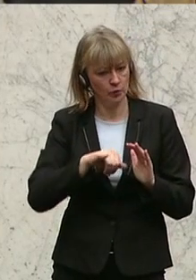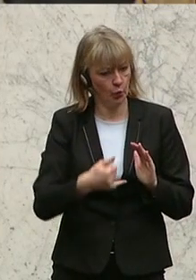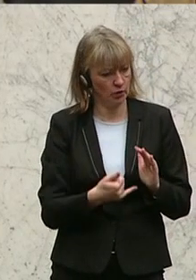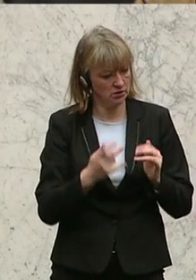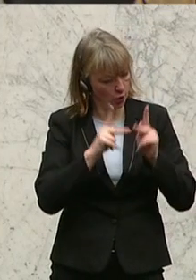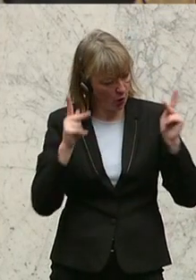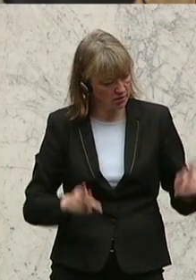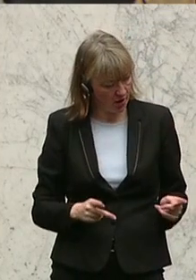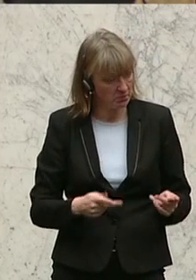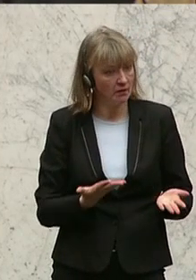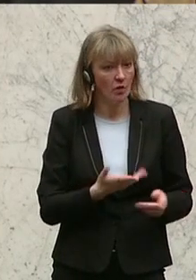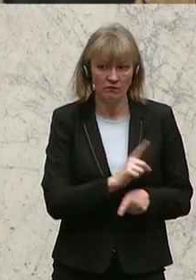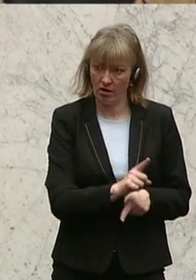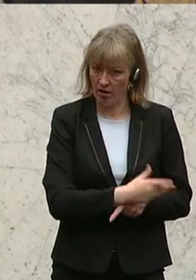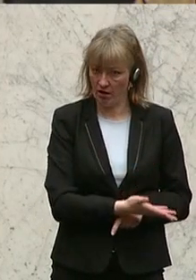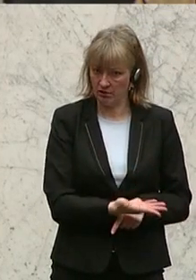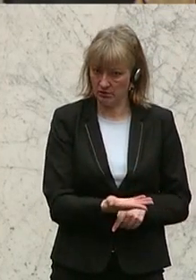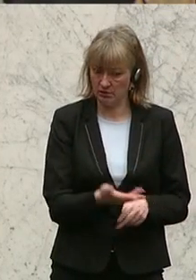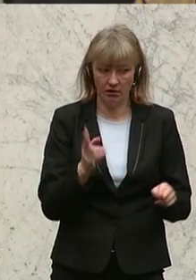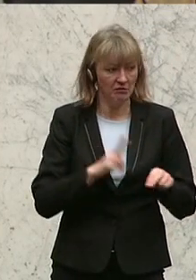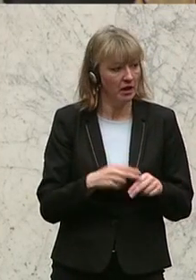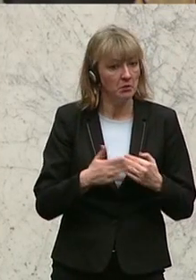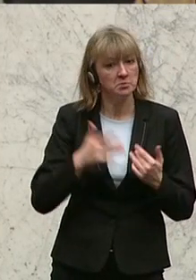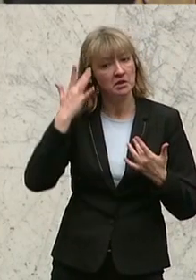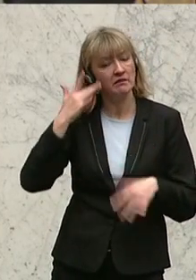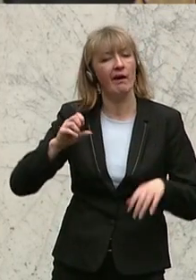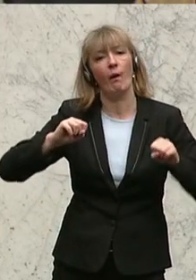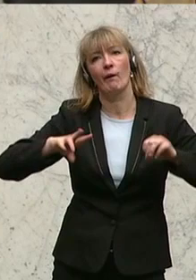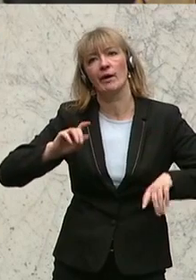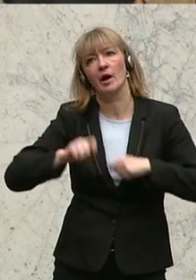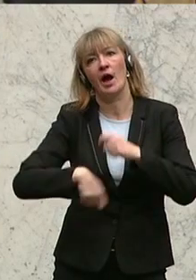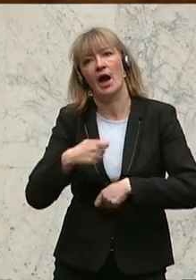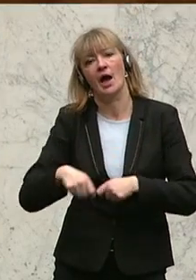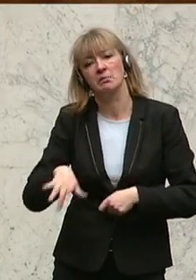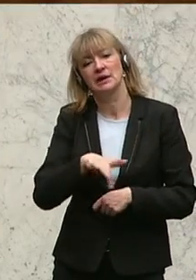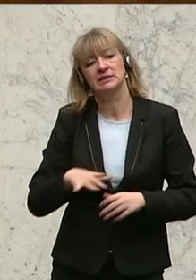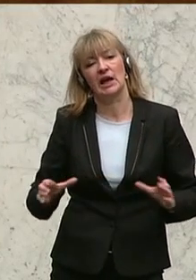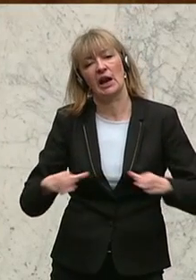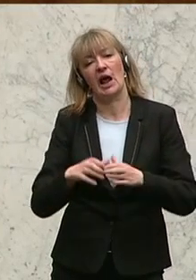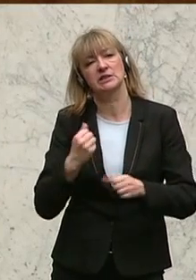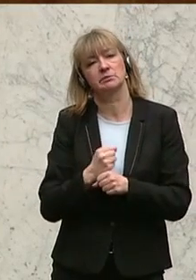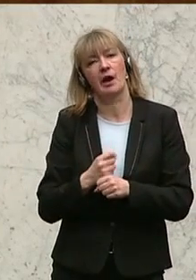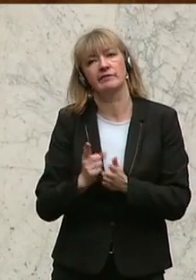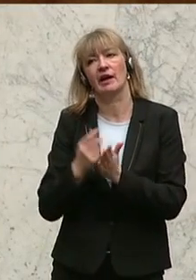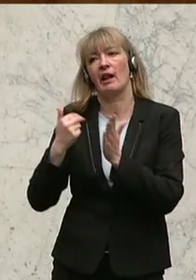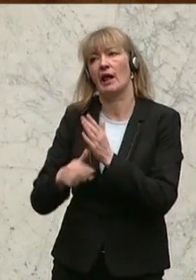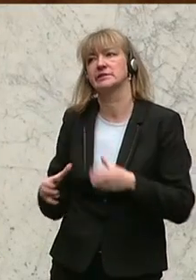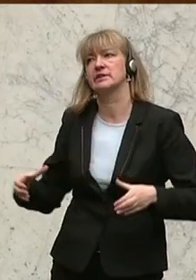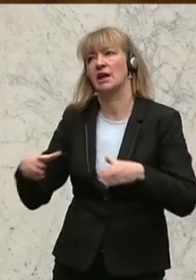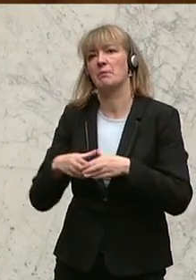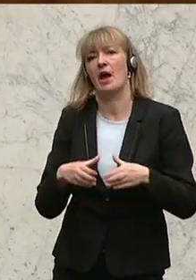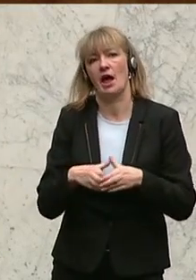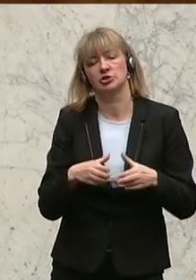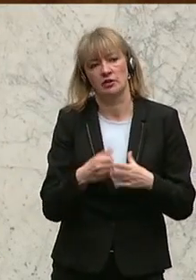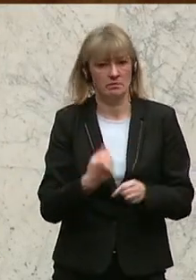Die fehlen aber. Und was macht man dann, wenn man nichts weiß? Man gründet einen Arbeitskreis, in dem Fall eine Klagsgemeinschaft. Das heißt, man sucht